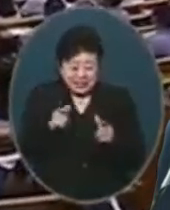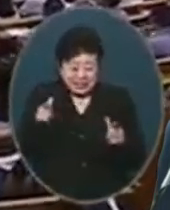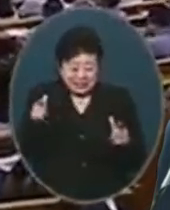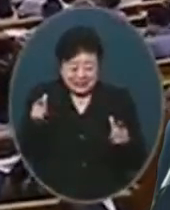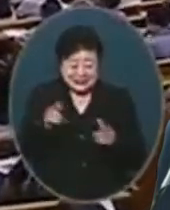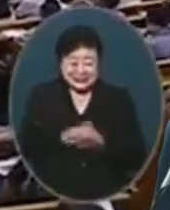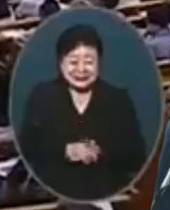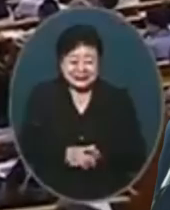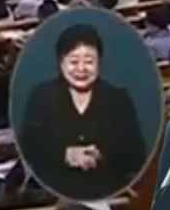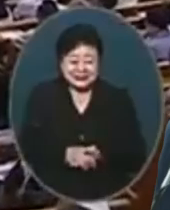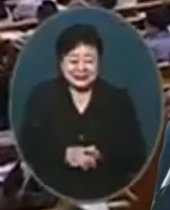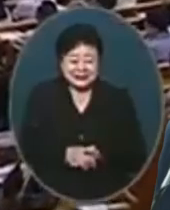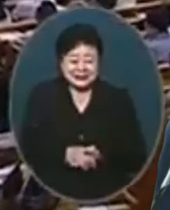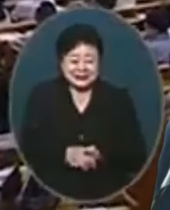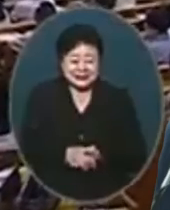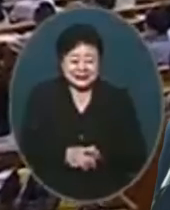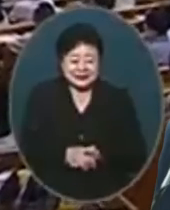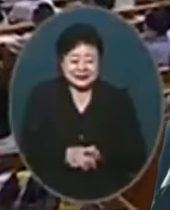것입니다.